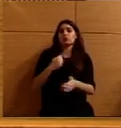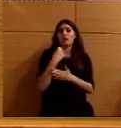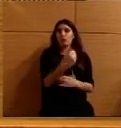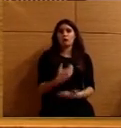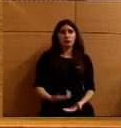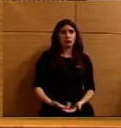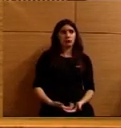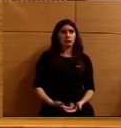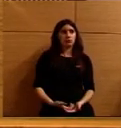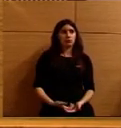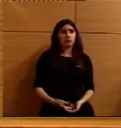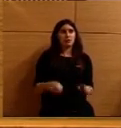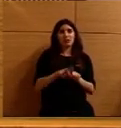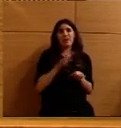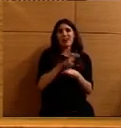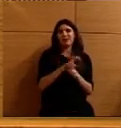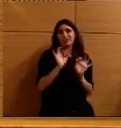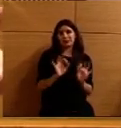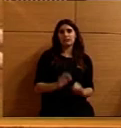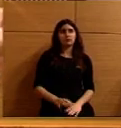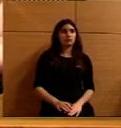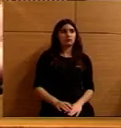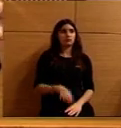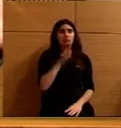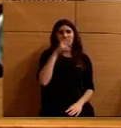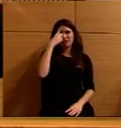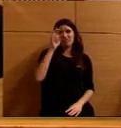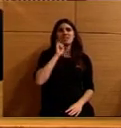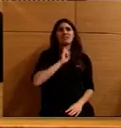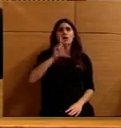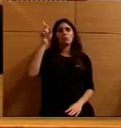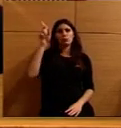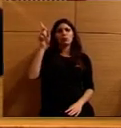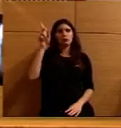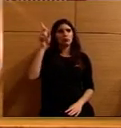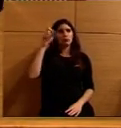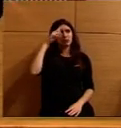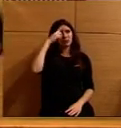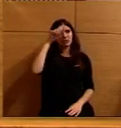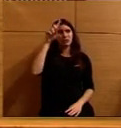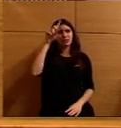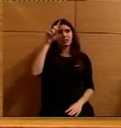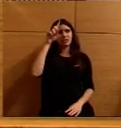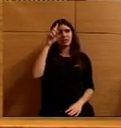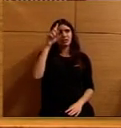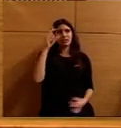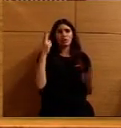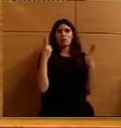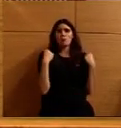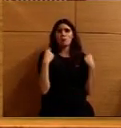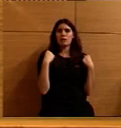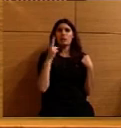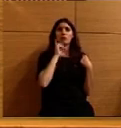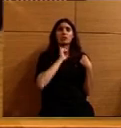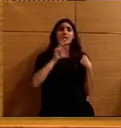que és el que passava en aquest cas en l'Horta. Perquè és de veres que Sagunt, tots sabeu que un terme, clar, n'hi ha parts del terme de